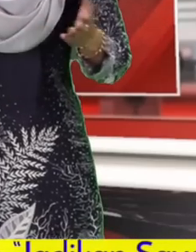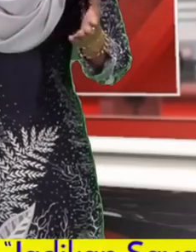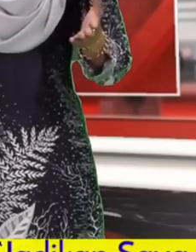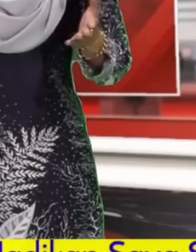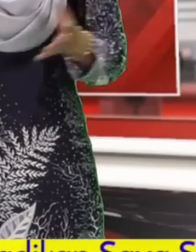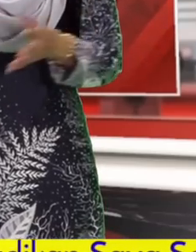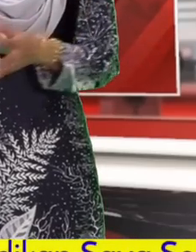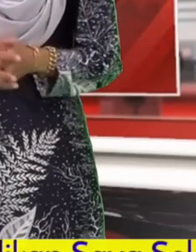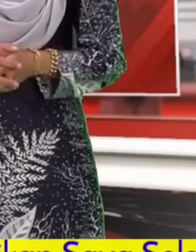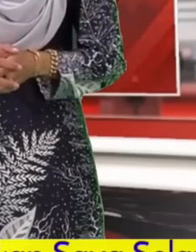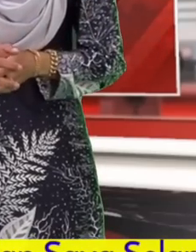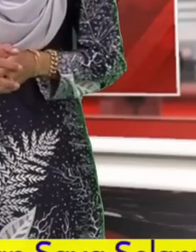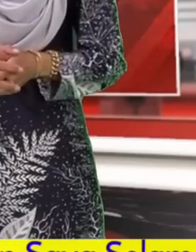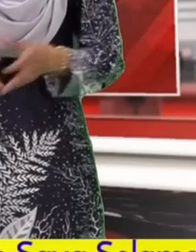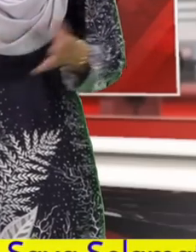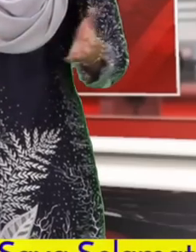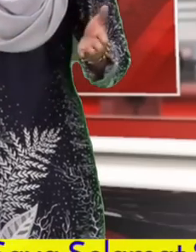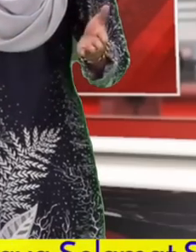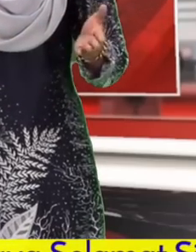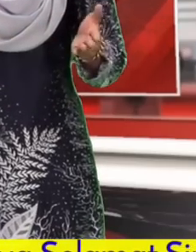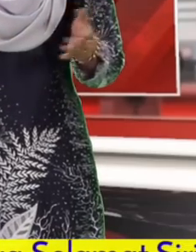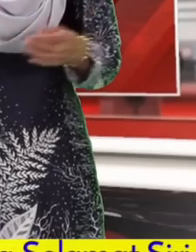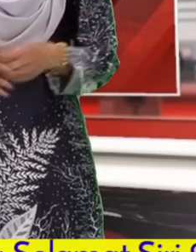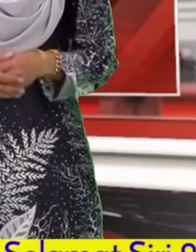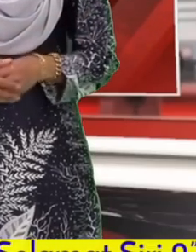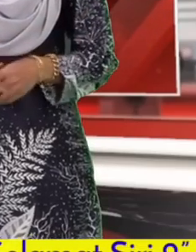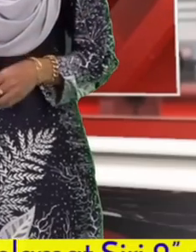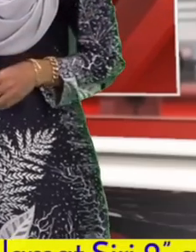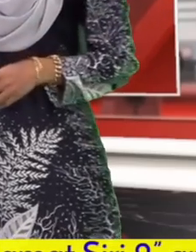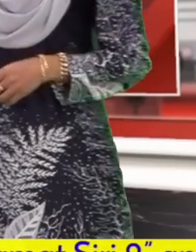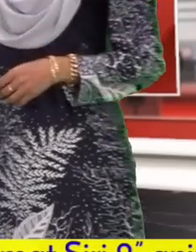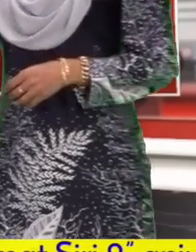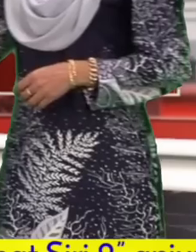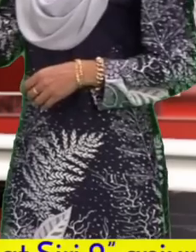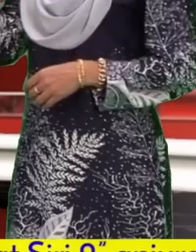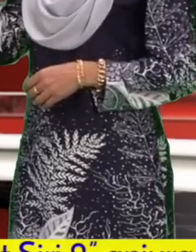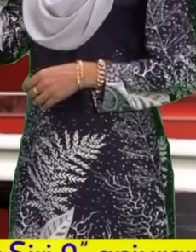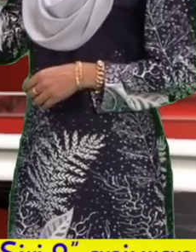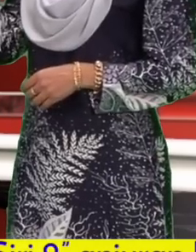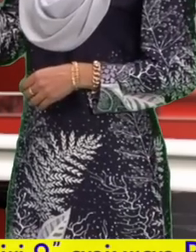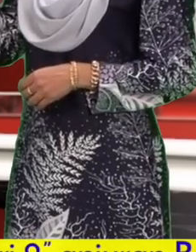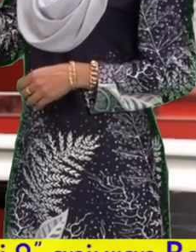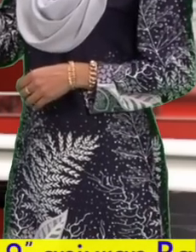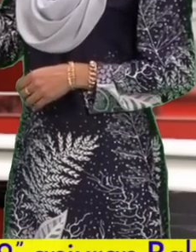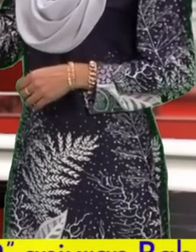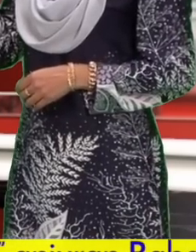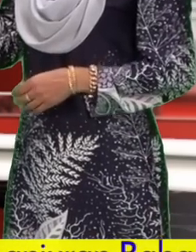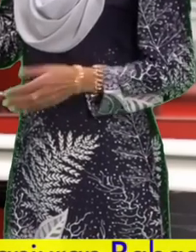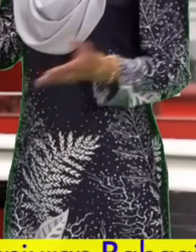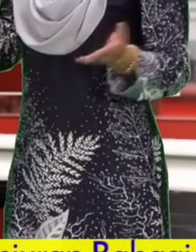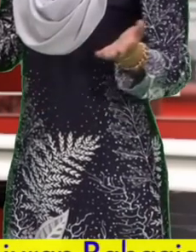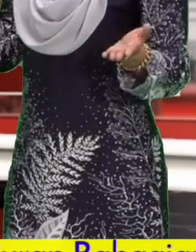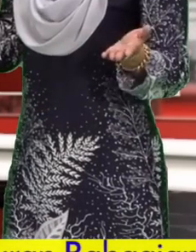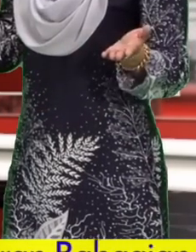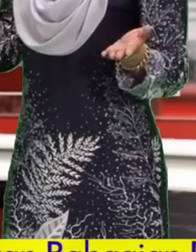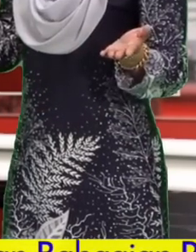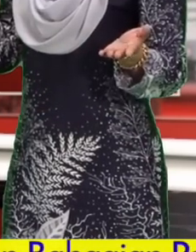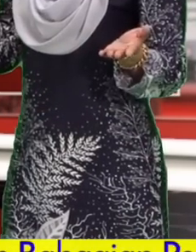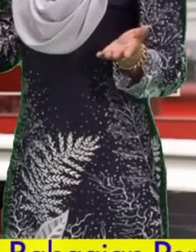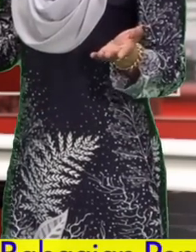bertanggung jawab untuk menyayangi diri sendiri dengan pendidikan kesehatan dan